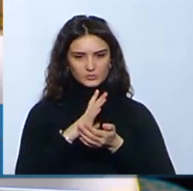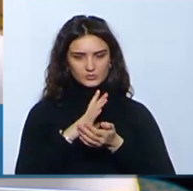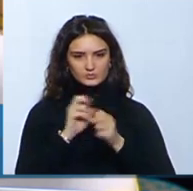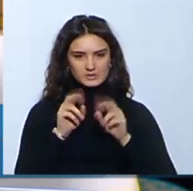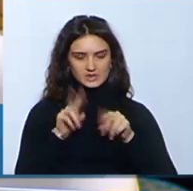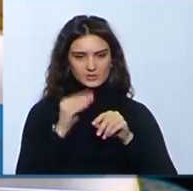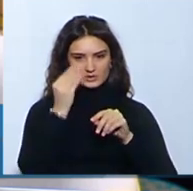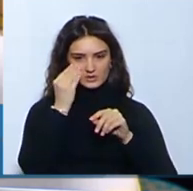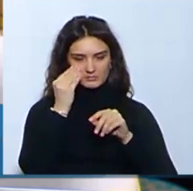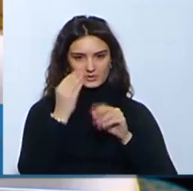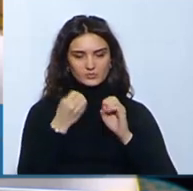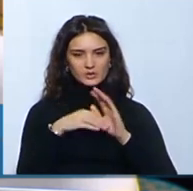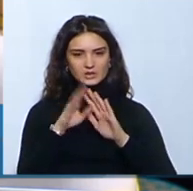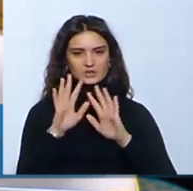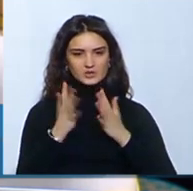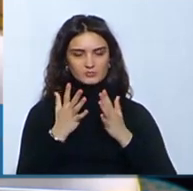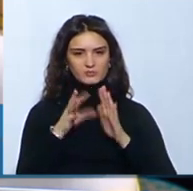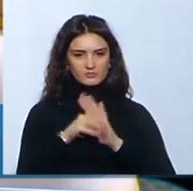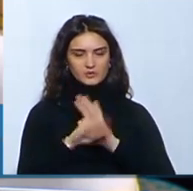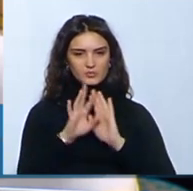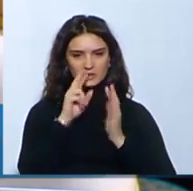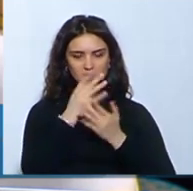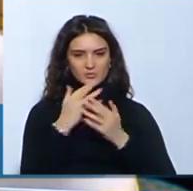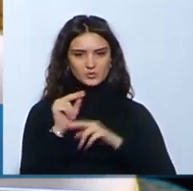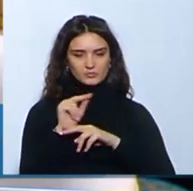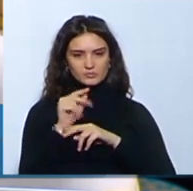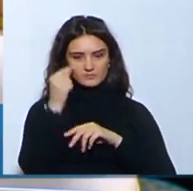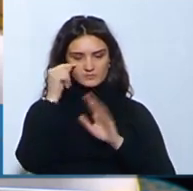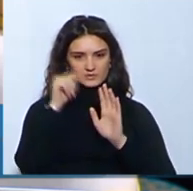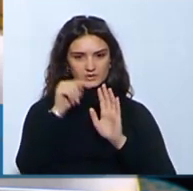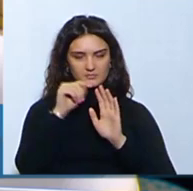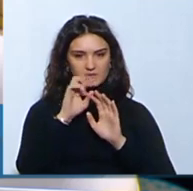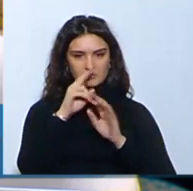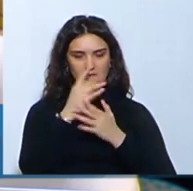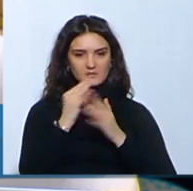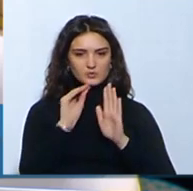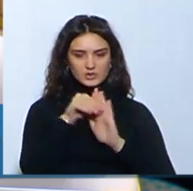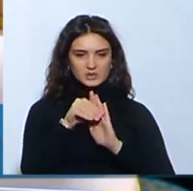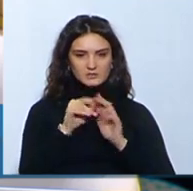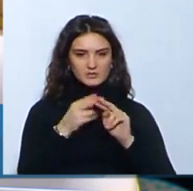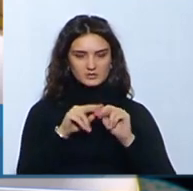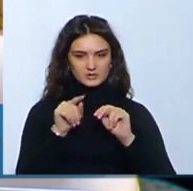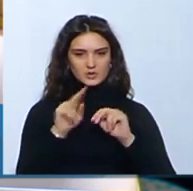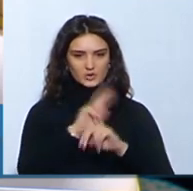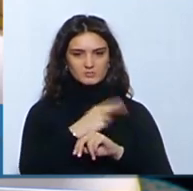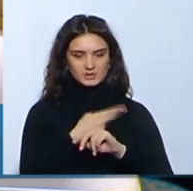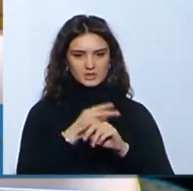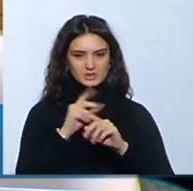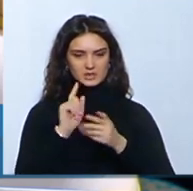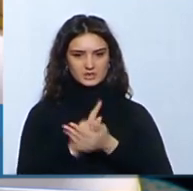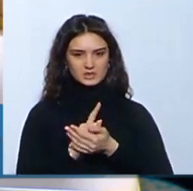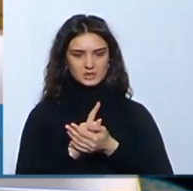სტერილური საფენი. უკეთეს ვარიანტი მხოლოდ ანტიბიოტიკის თქვა წვეთების ჩაწვეთება ან მალამოს ჩადება და ჰოსპიტალიზაცია,